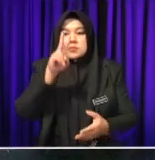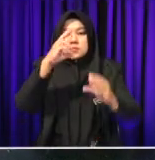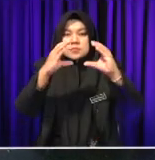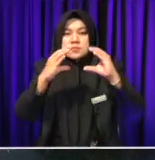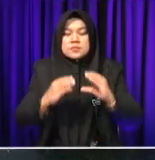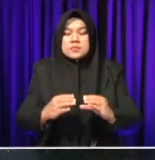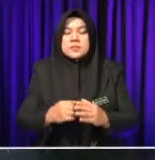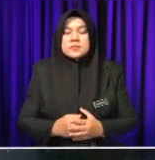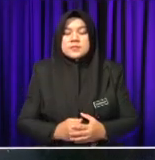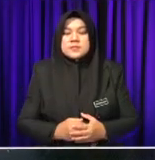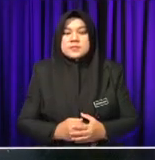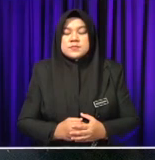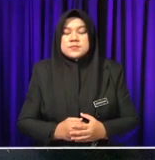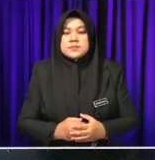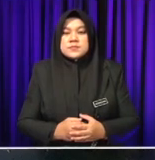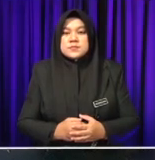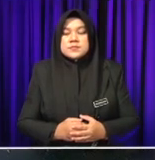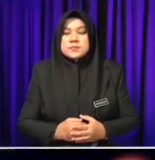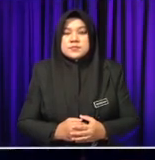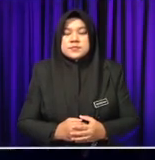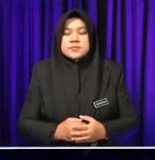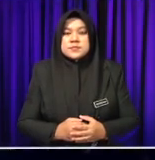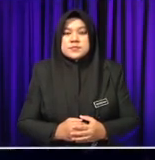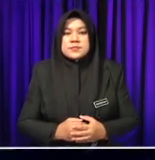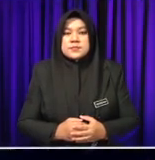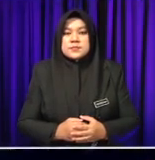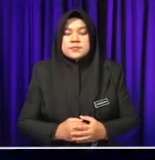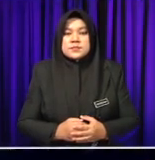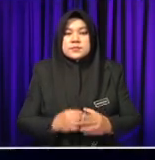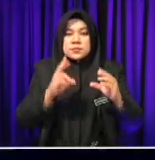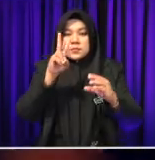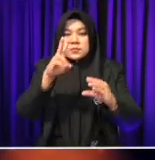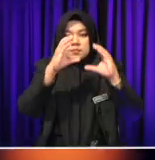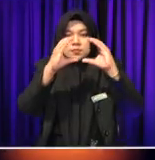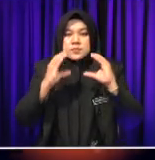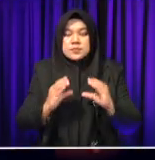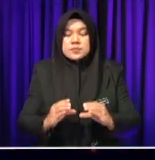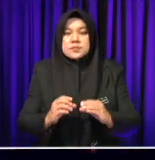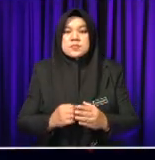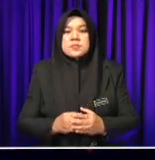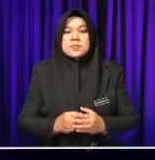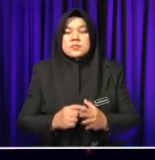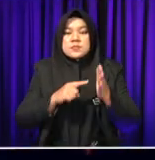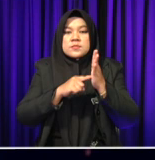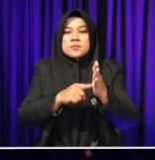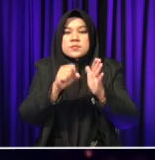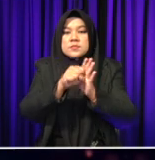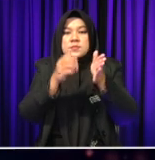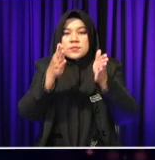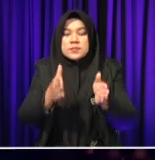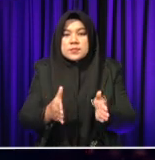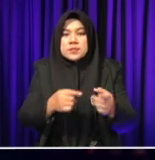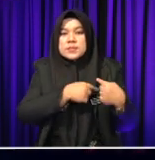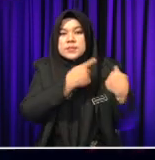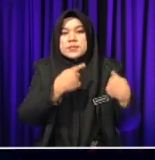Fatin okey silakan Fatin dua cara menunjukkan seseorang yang hatinya